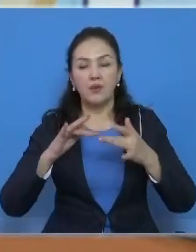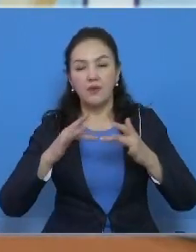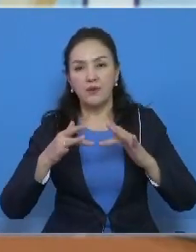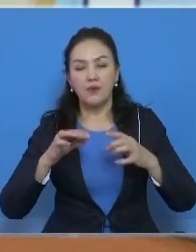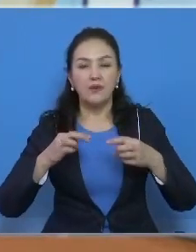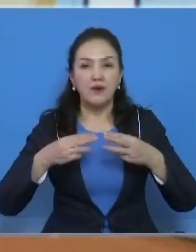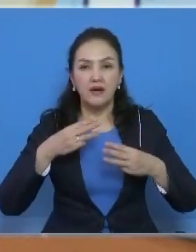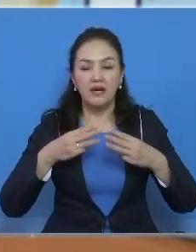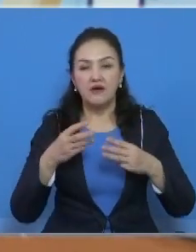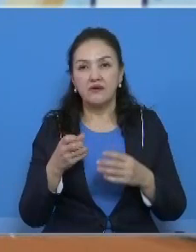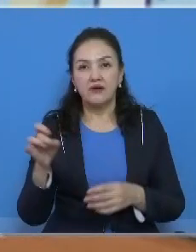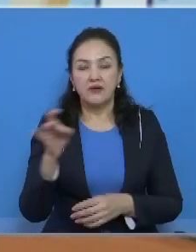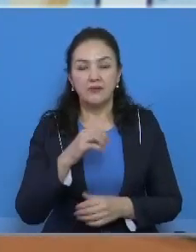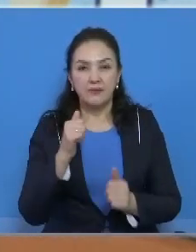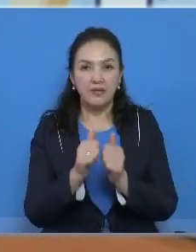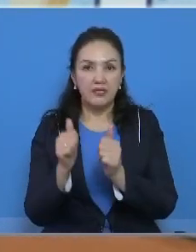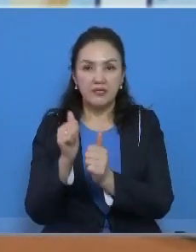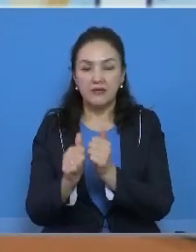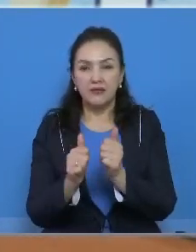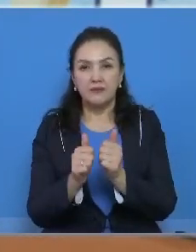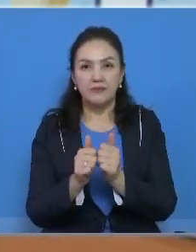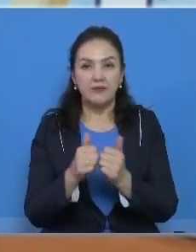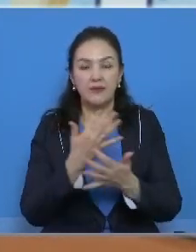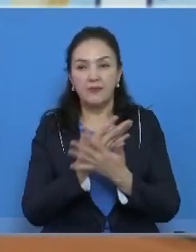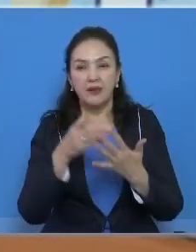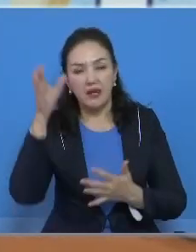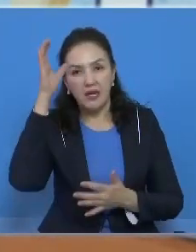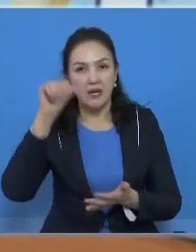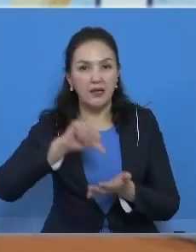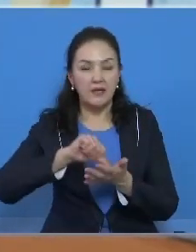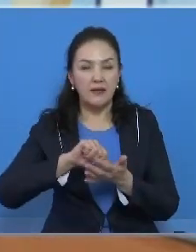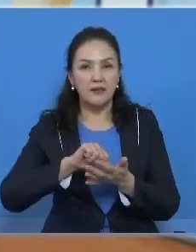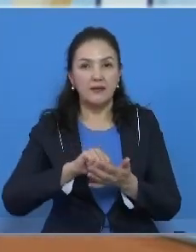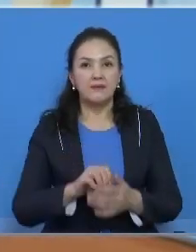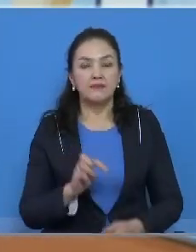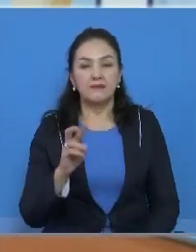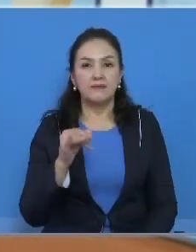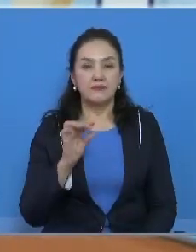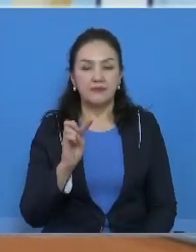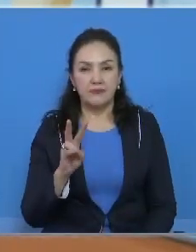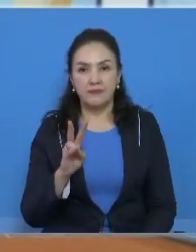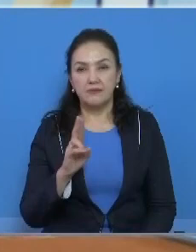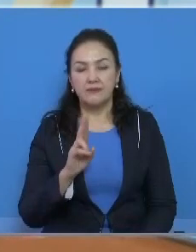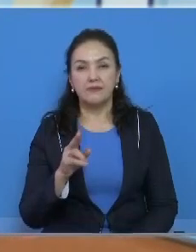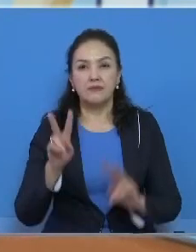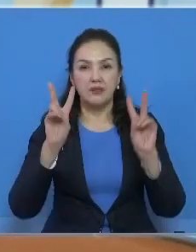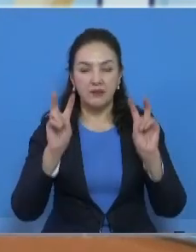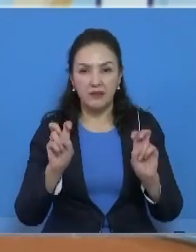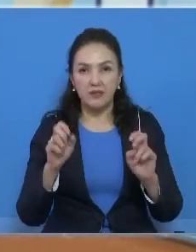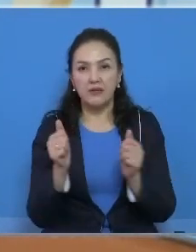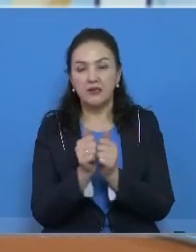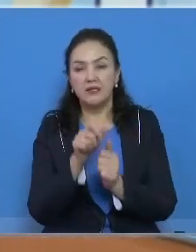форматында республикалық әр жерінен біраз ғалымдар қатысып отыр. Осы Серіктің тақырыбына